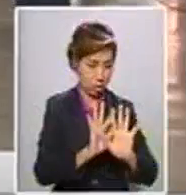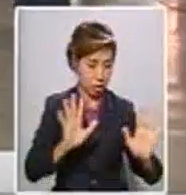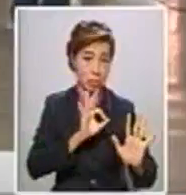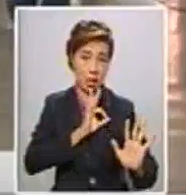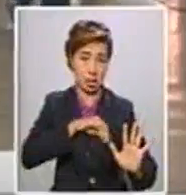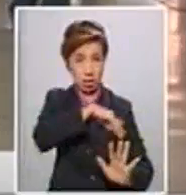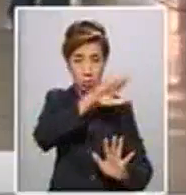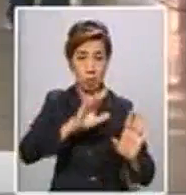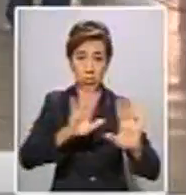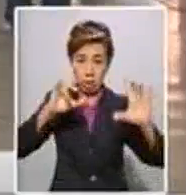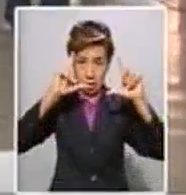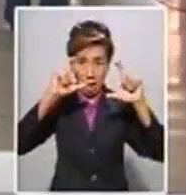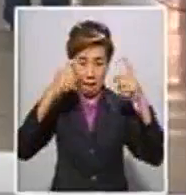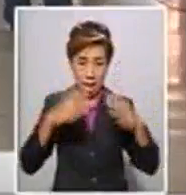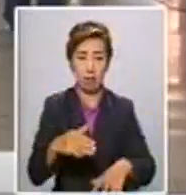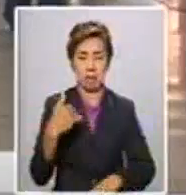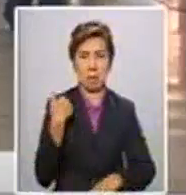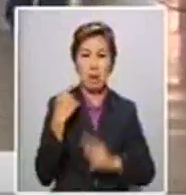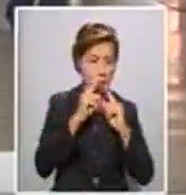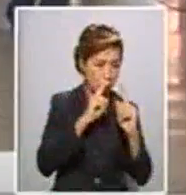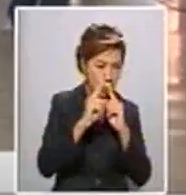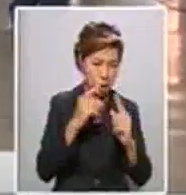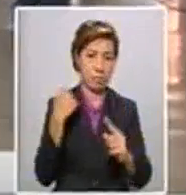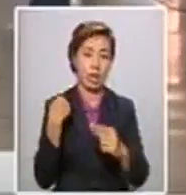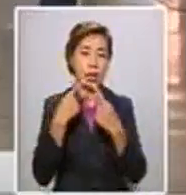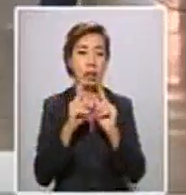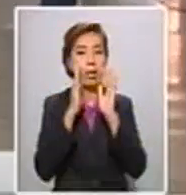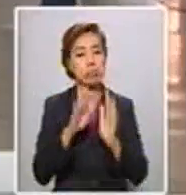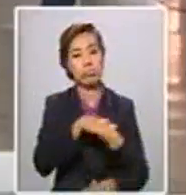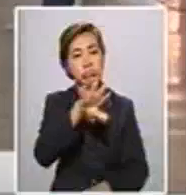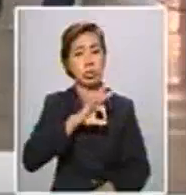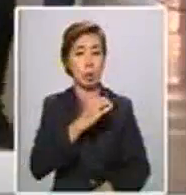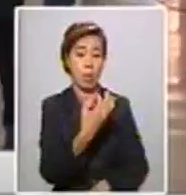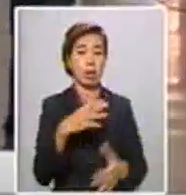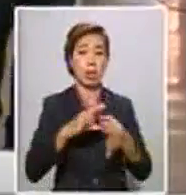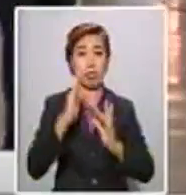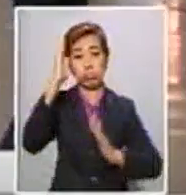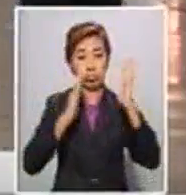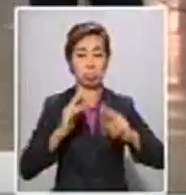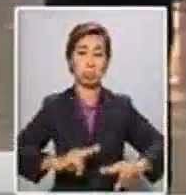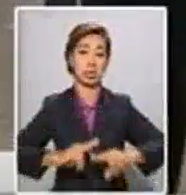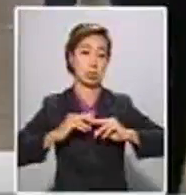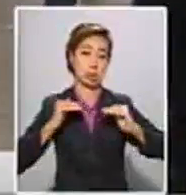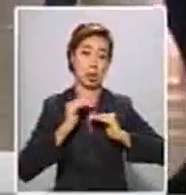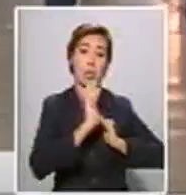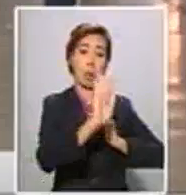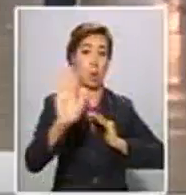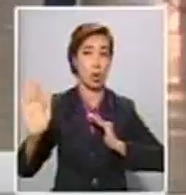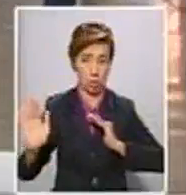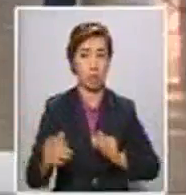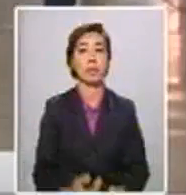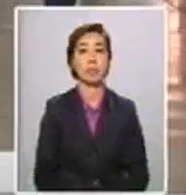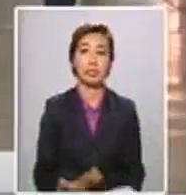สมาชิกสภาปฏิรูปนะครับก็ปรากฏว่ามีการพูดคุยกันแต่ว่าหลายๆคนนั้นก็บอกว่าเรื่องของการลงคะแนนนั้นก็เป็นเอกสิทธิ์ของแต่ละบุคคลนะครับ